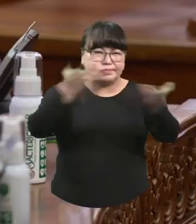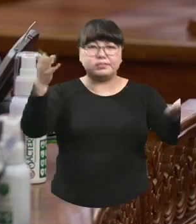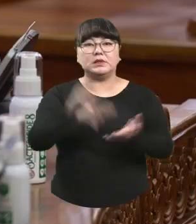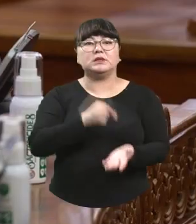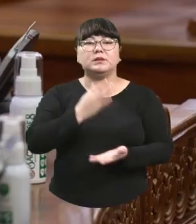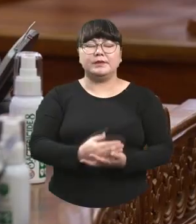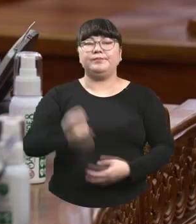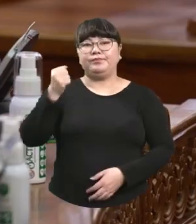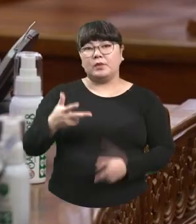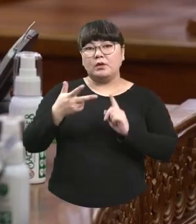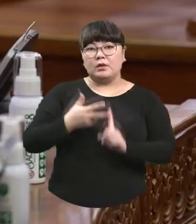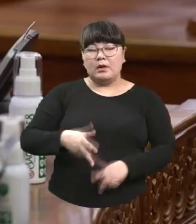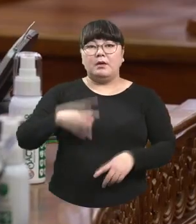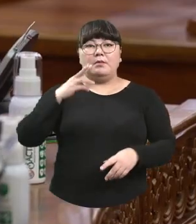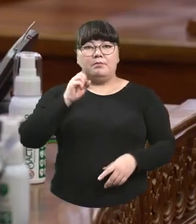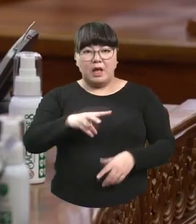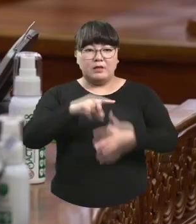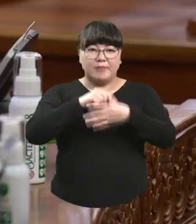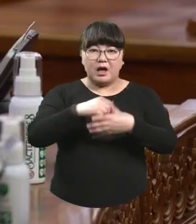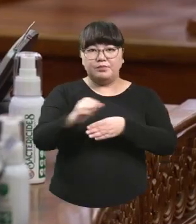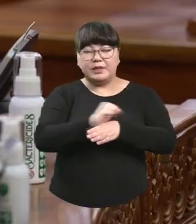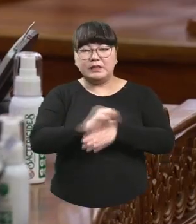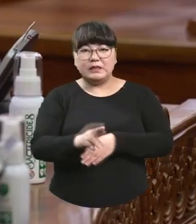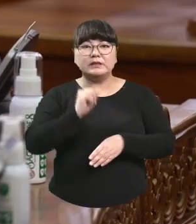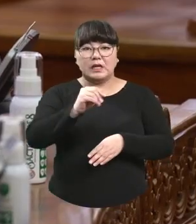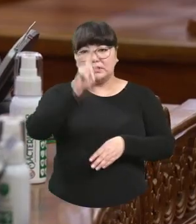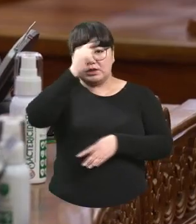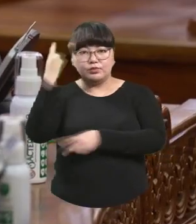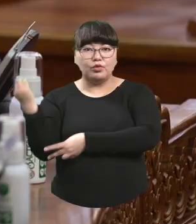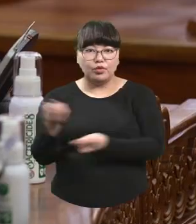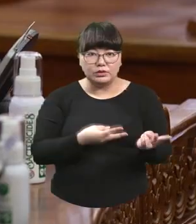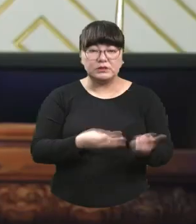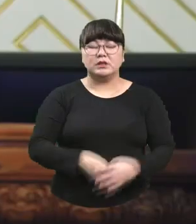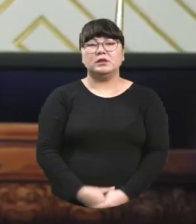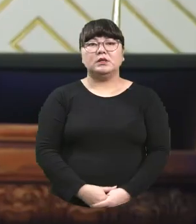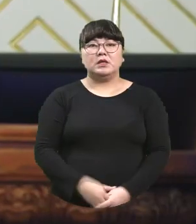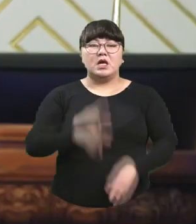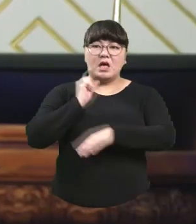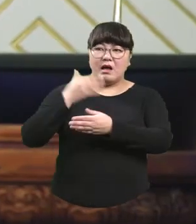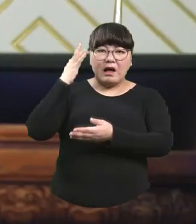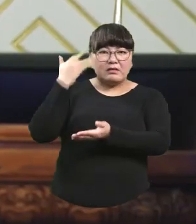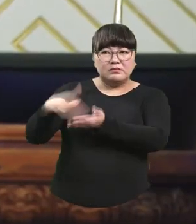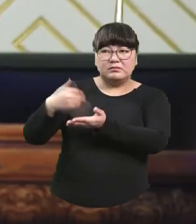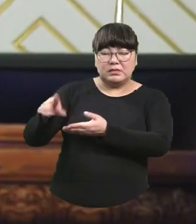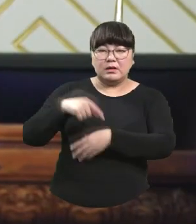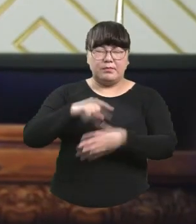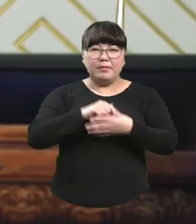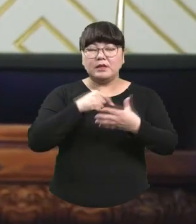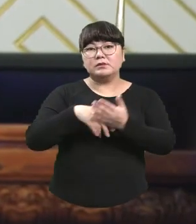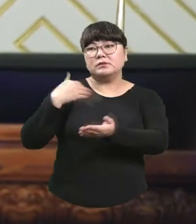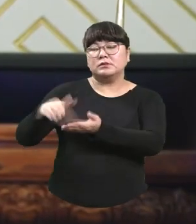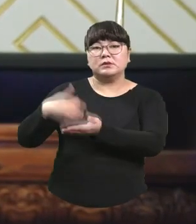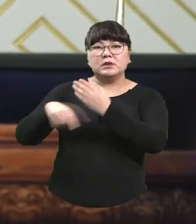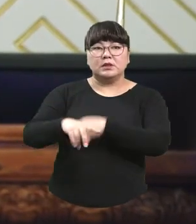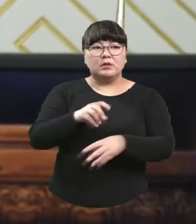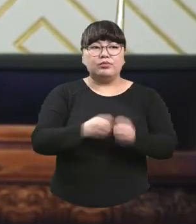мэдээлэх хэрэгтэй. За 3 дугаард энэ мал мах бэлтгэлийн тогтолцоо эрүүл мэндийн үйлчлэгээ экспортын асуудал, мал махны борлуулалтын асуудал